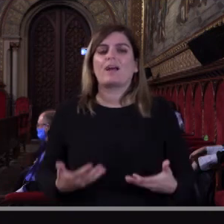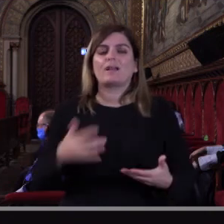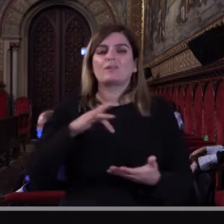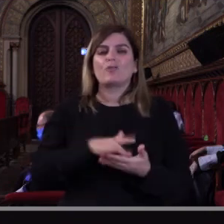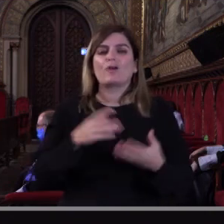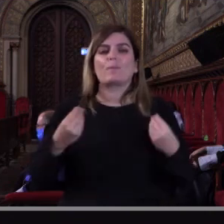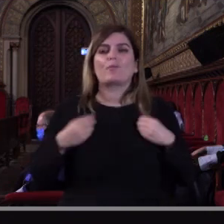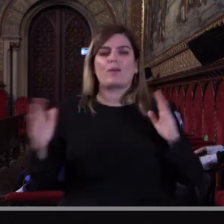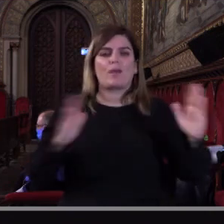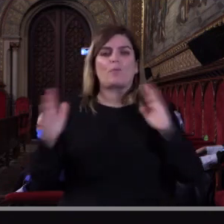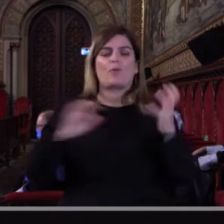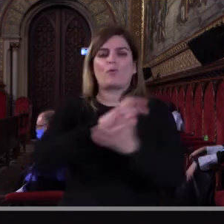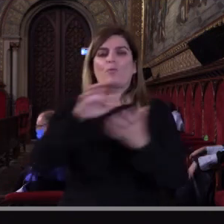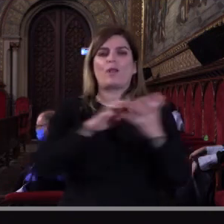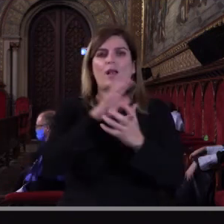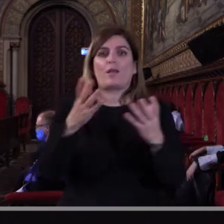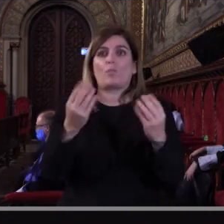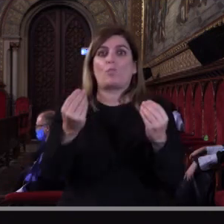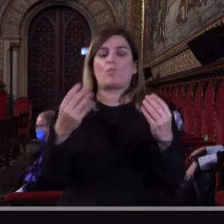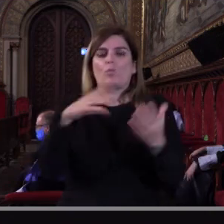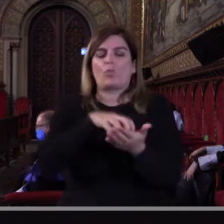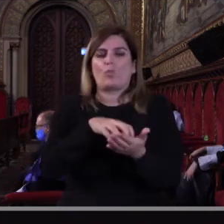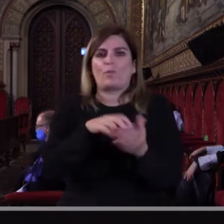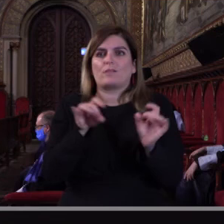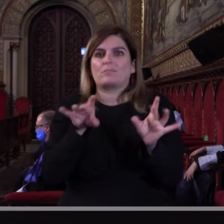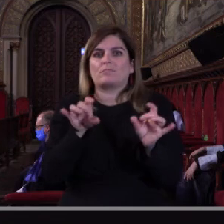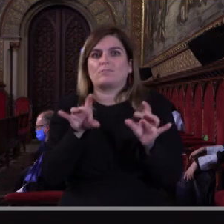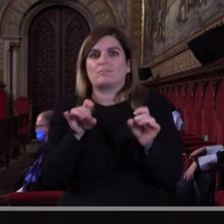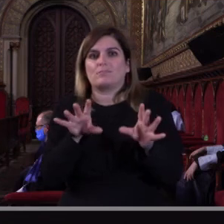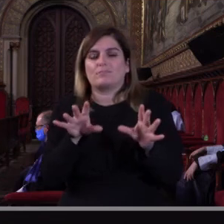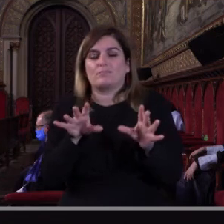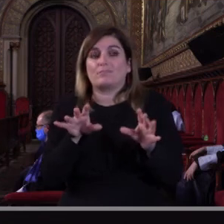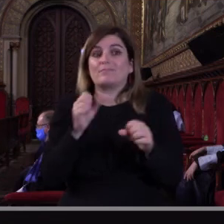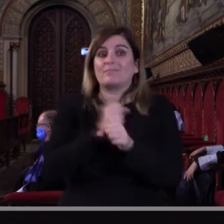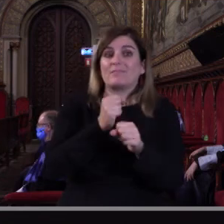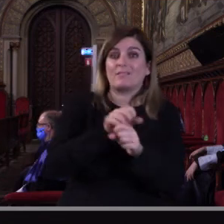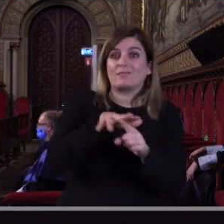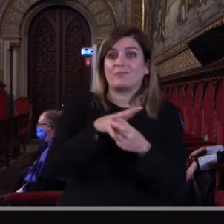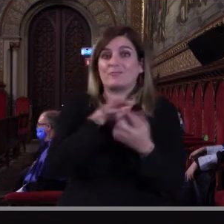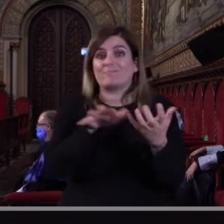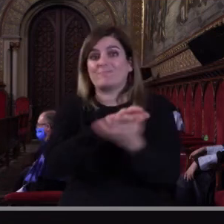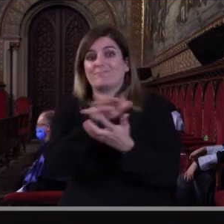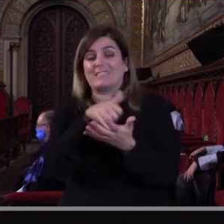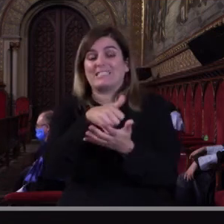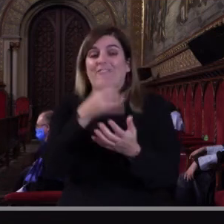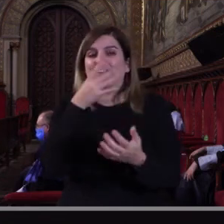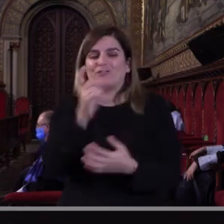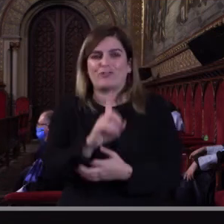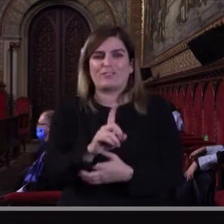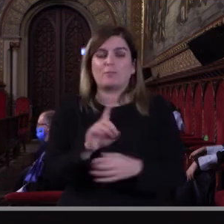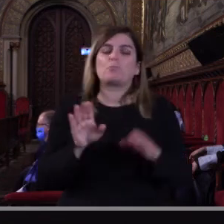de la incertesa i també de la vulnerabilitat. I tothom sap que treballar en aquestes circumstàncies no és gens fàcil. Ara